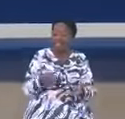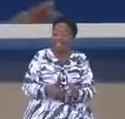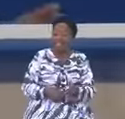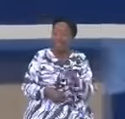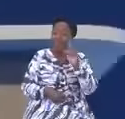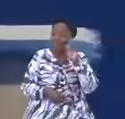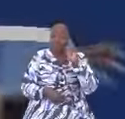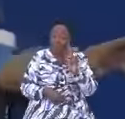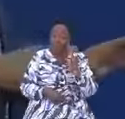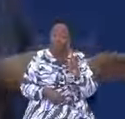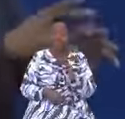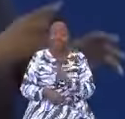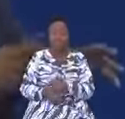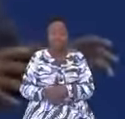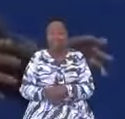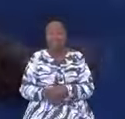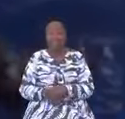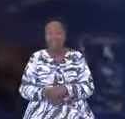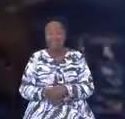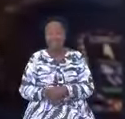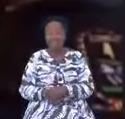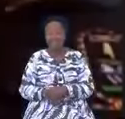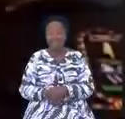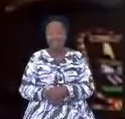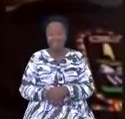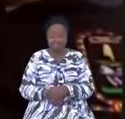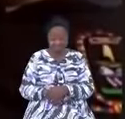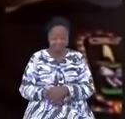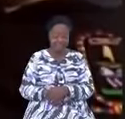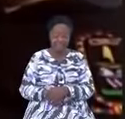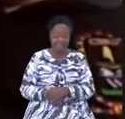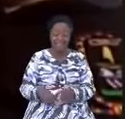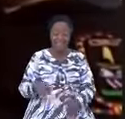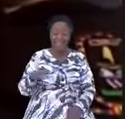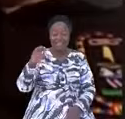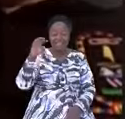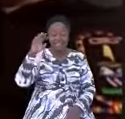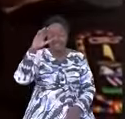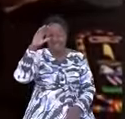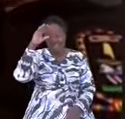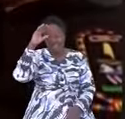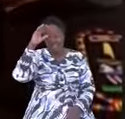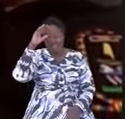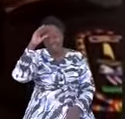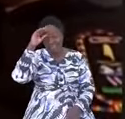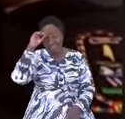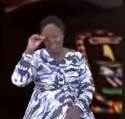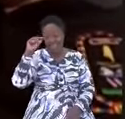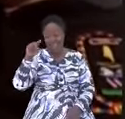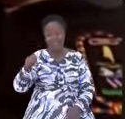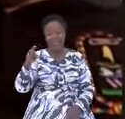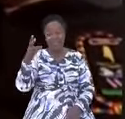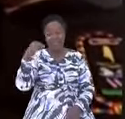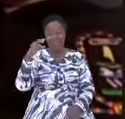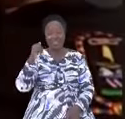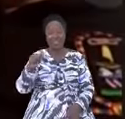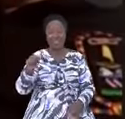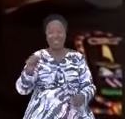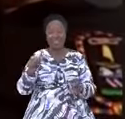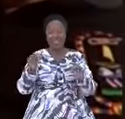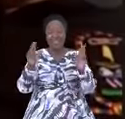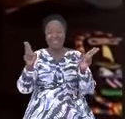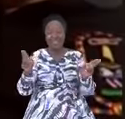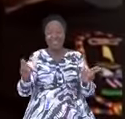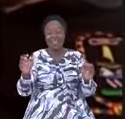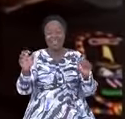il était maire boulistes qu'est ce que j'ai dit herboriste et pensait